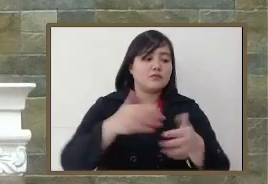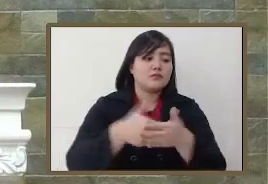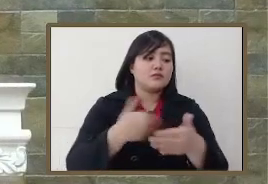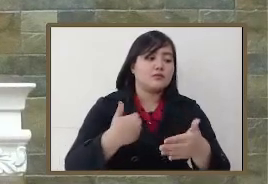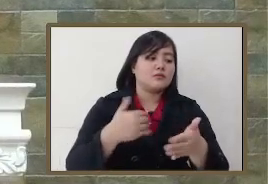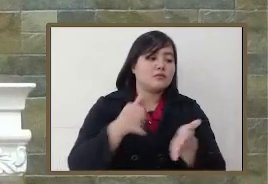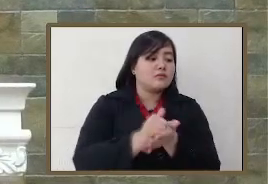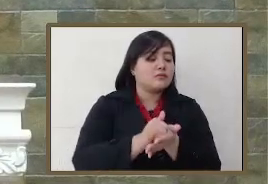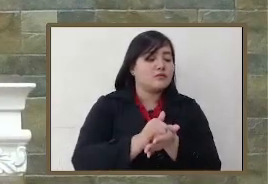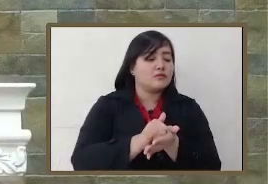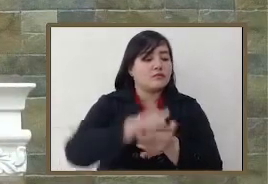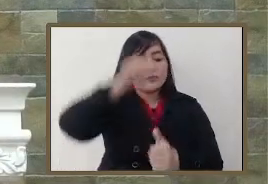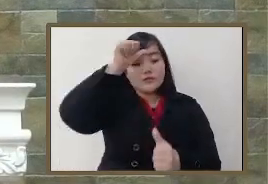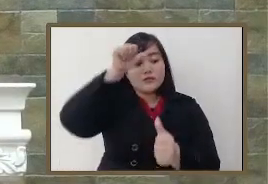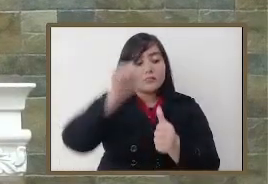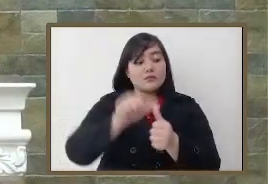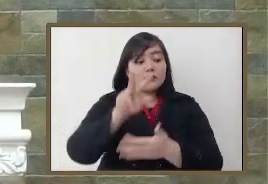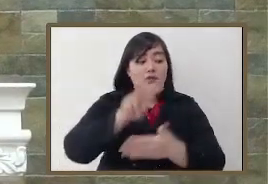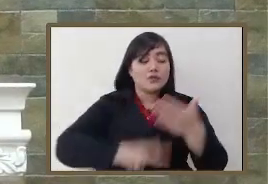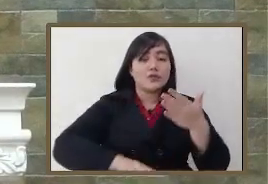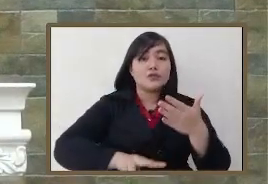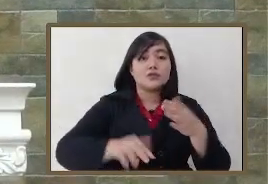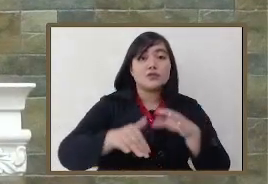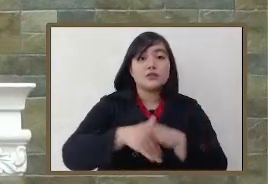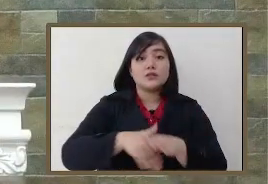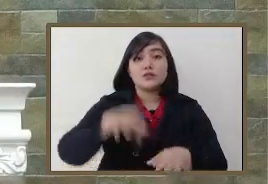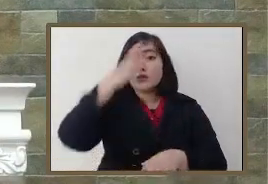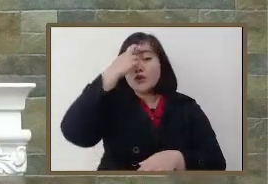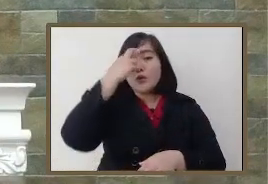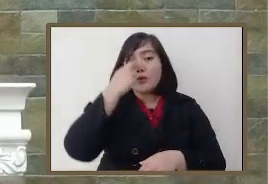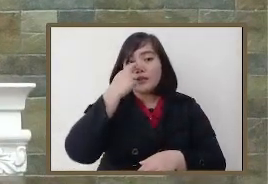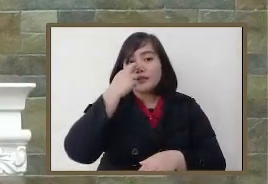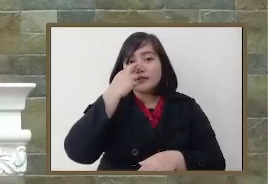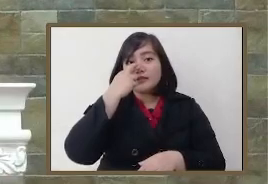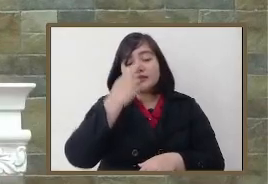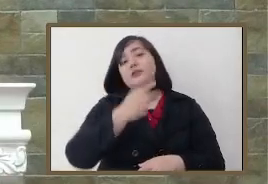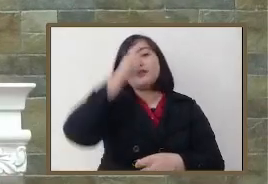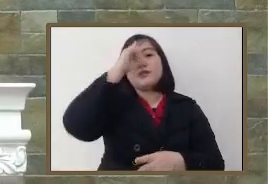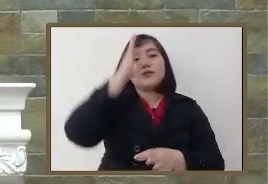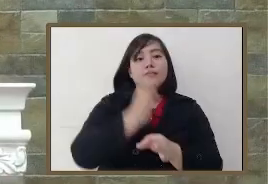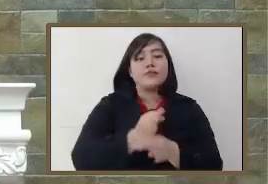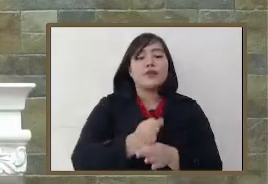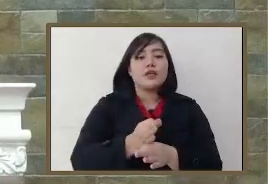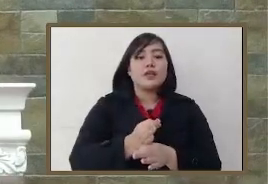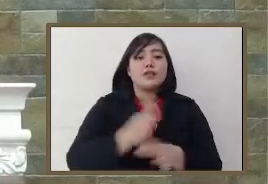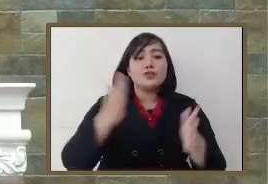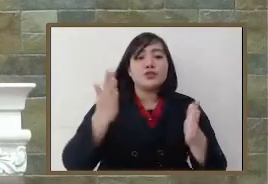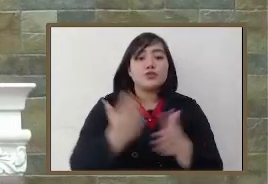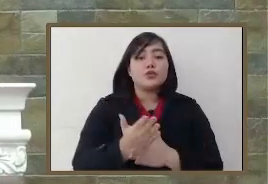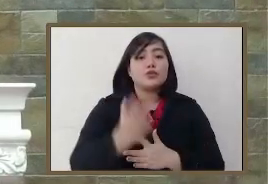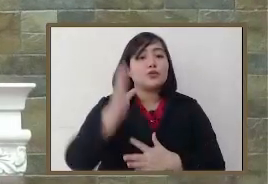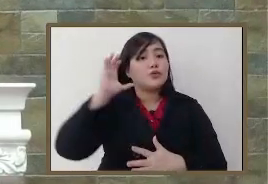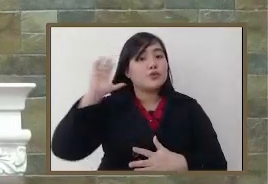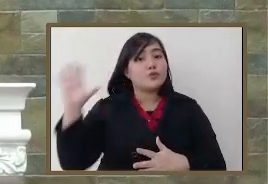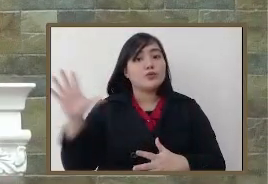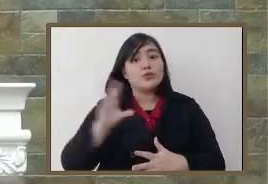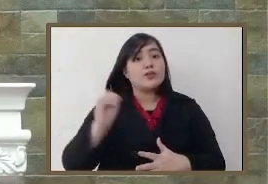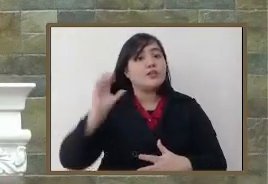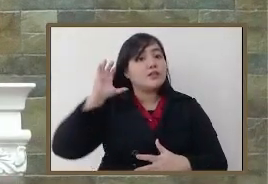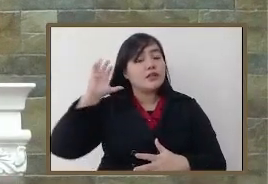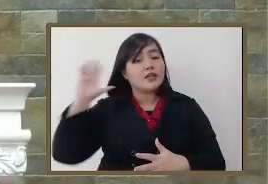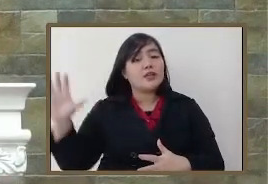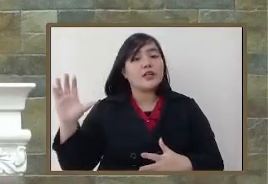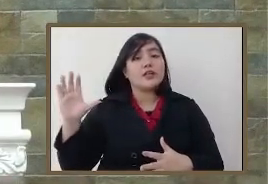the passage in the book of Romans, faith cometh by and hearing by. You see that? Kaya ka nagkaroon